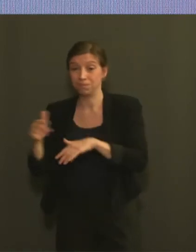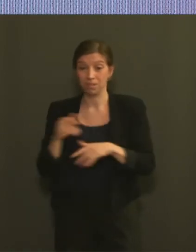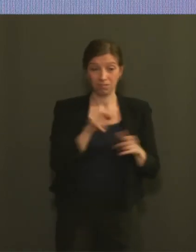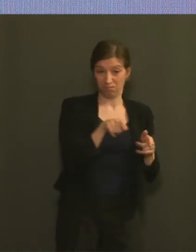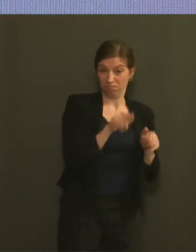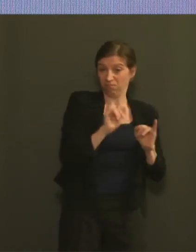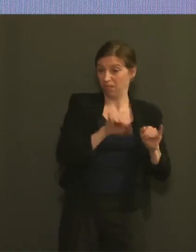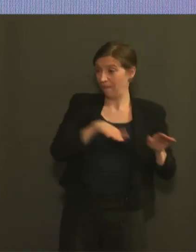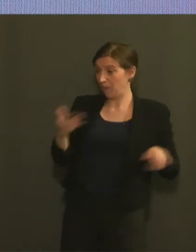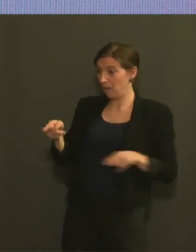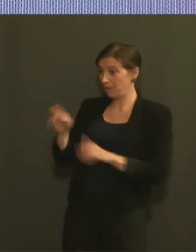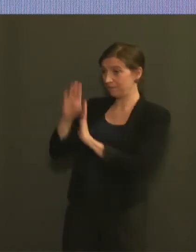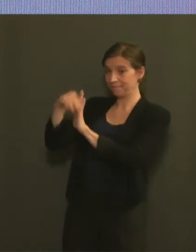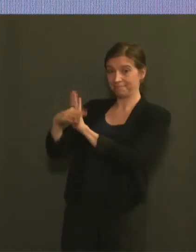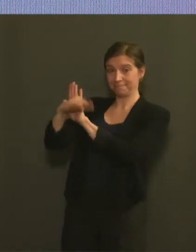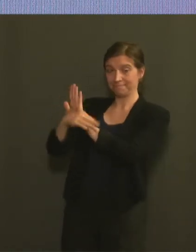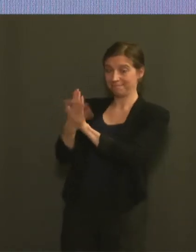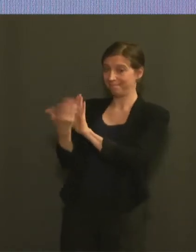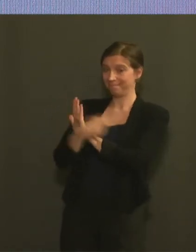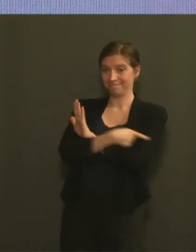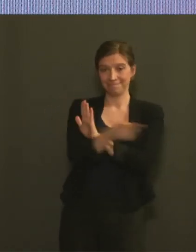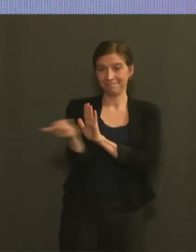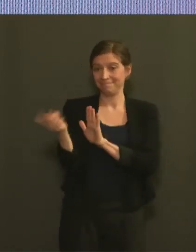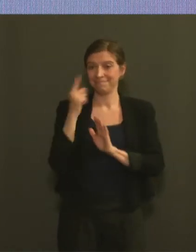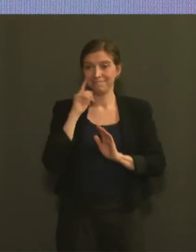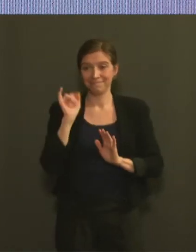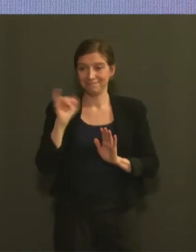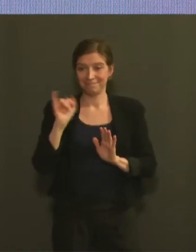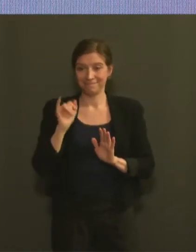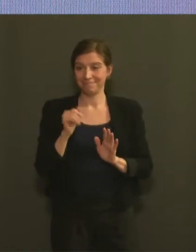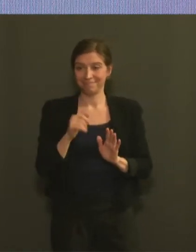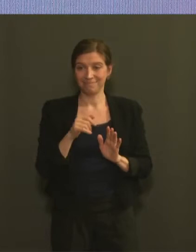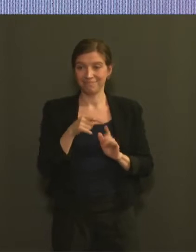me in vivo nautilus saint-andré